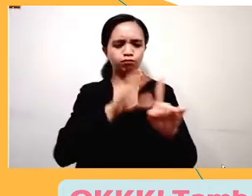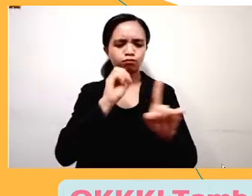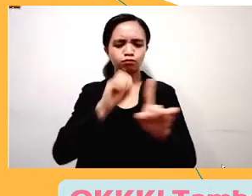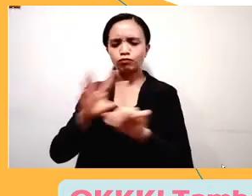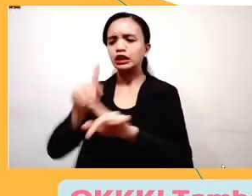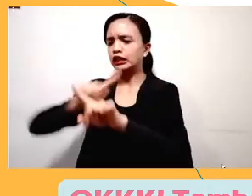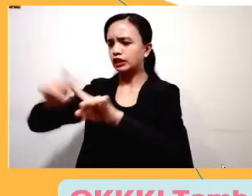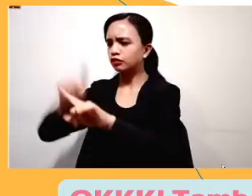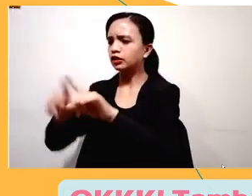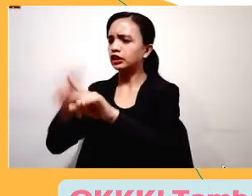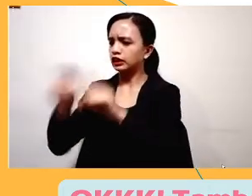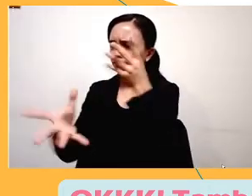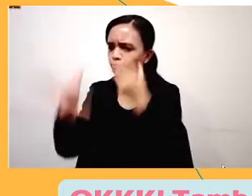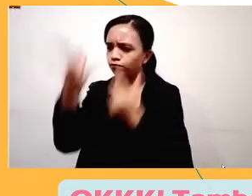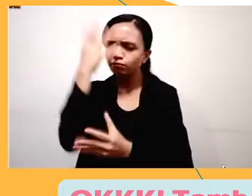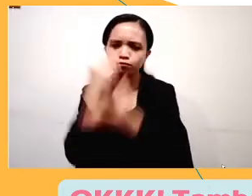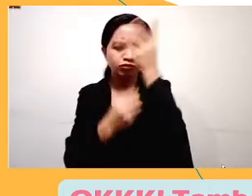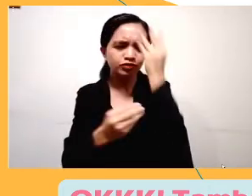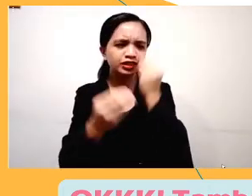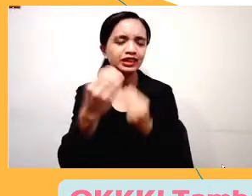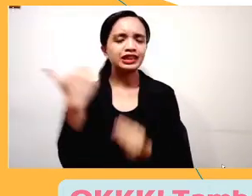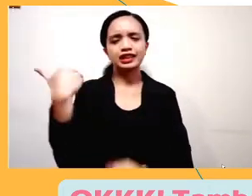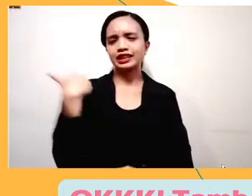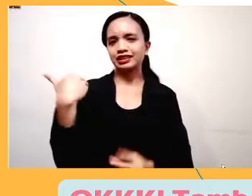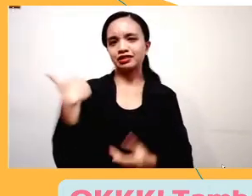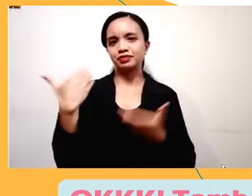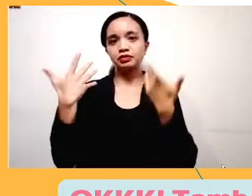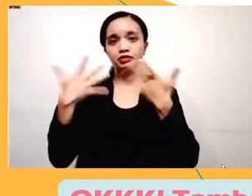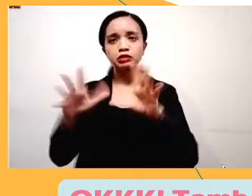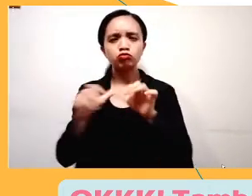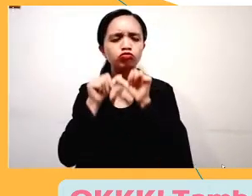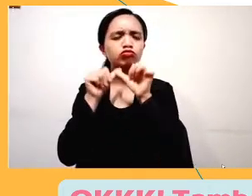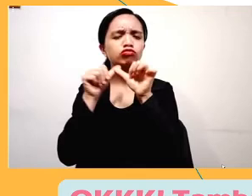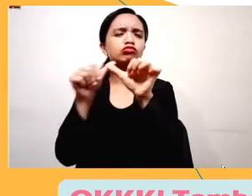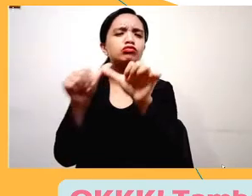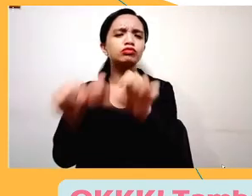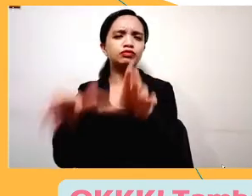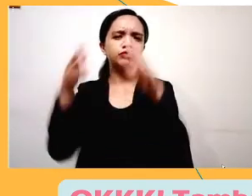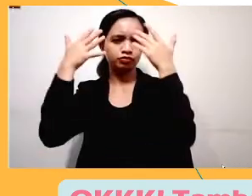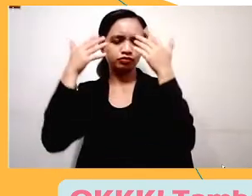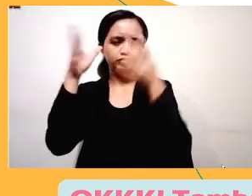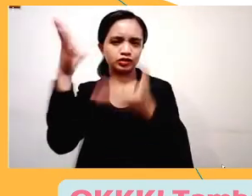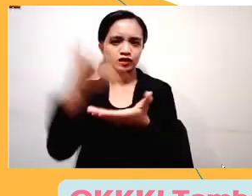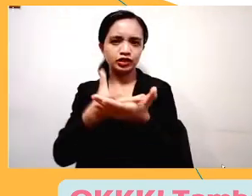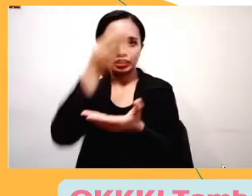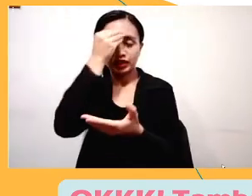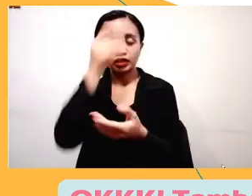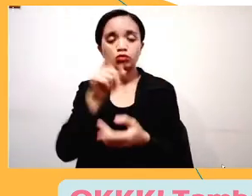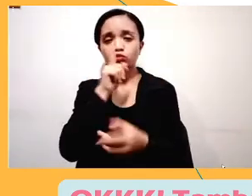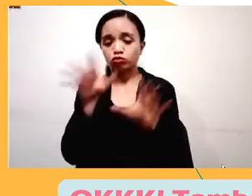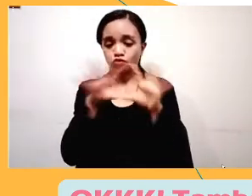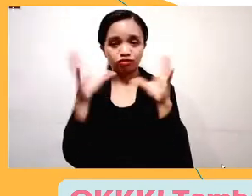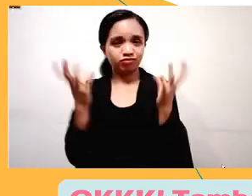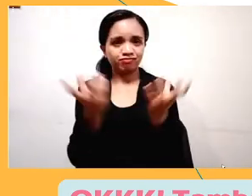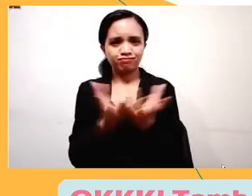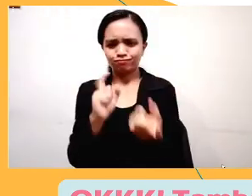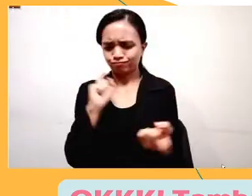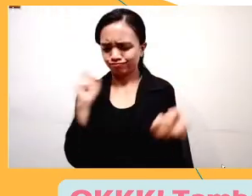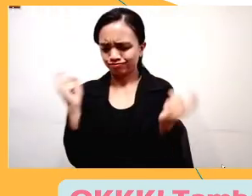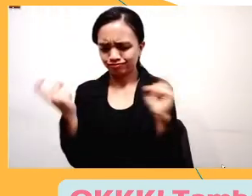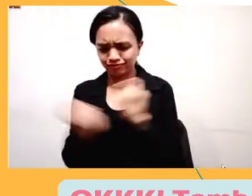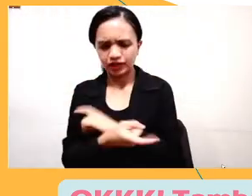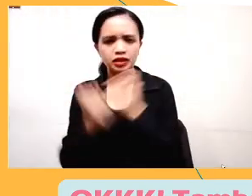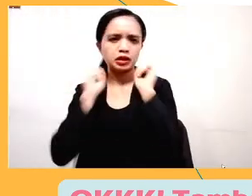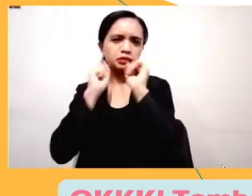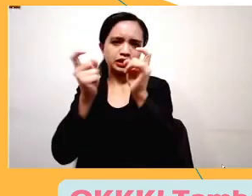Di ba? So hindi siya nagtatapos. And the other thing is the world is changing fast. Di ba?